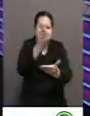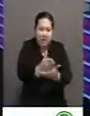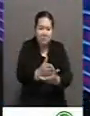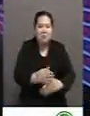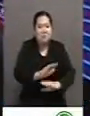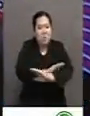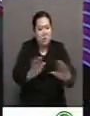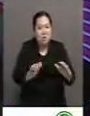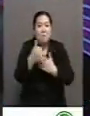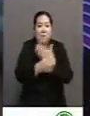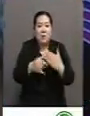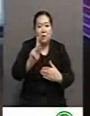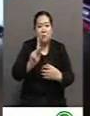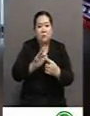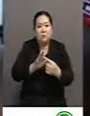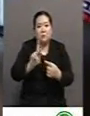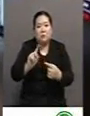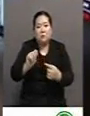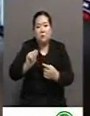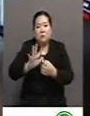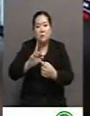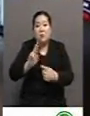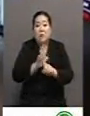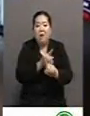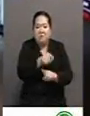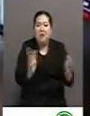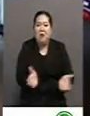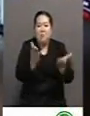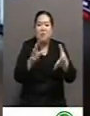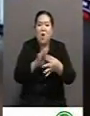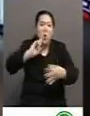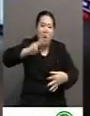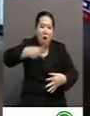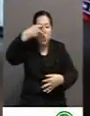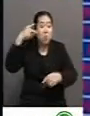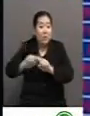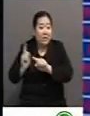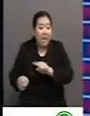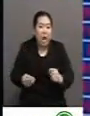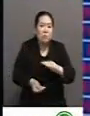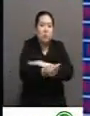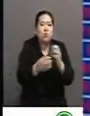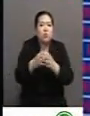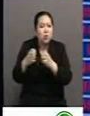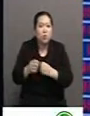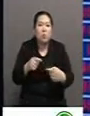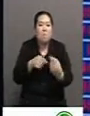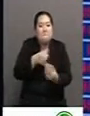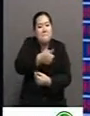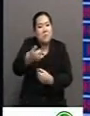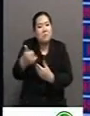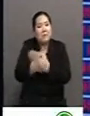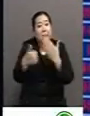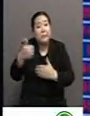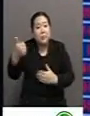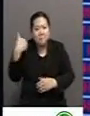กาตาร์ค่ะด้วยกล่าวหาว่ากาตาร์ให้การสนับสนุนก่อการร้ายแล้วก็แทรกแซงกิจการภายในของประเทศอื่นดังนั้นมีความกังวลใจม